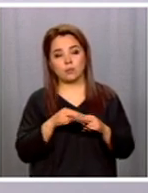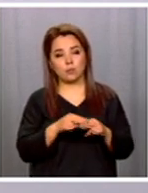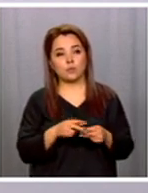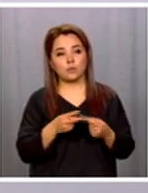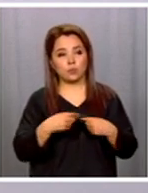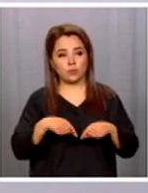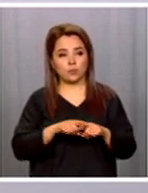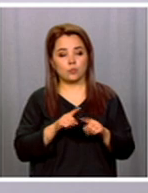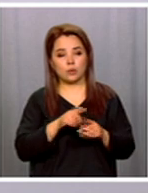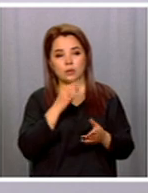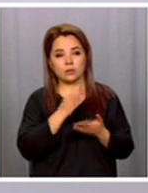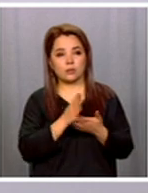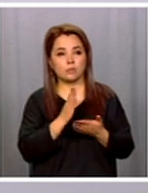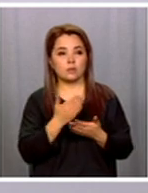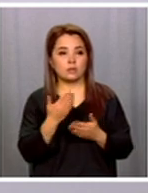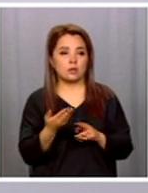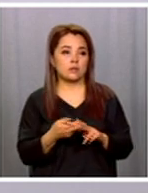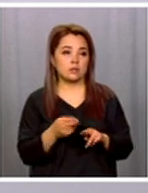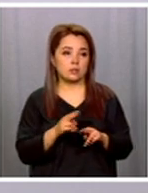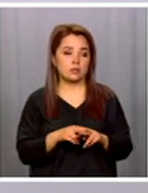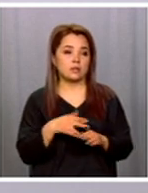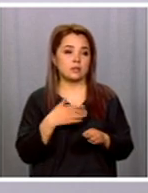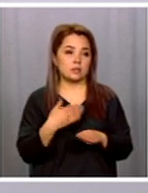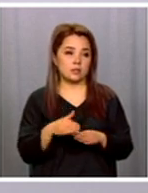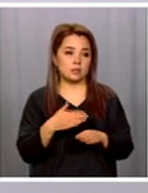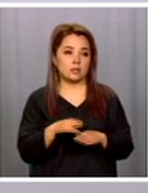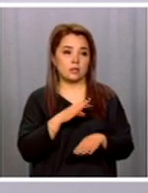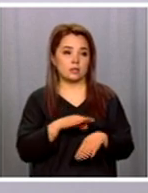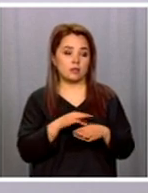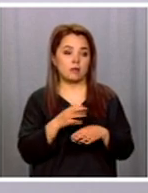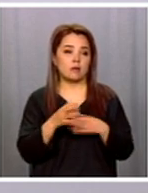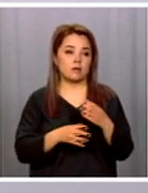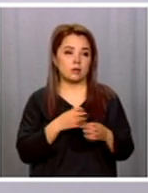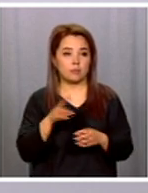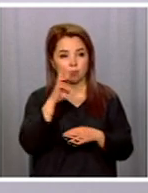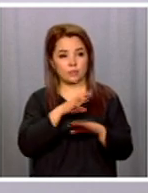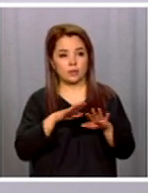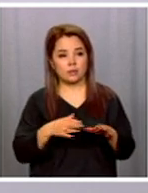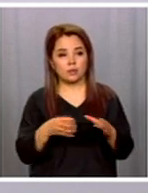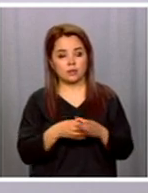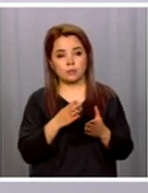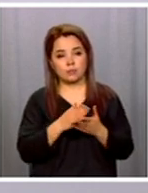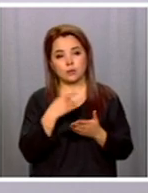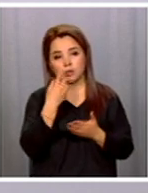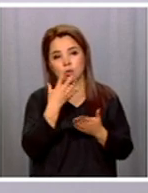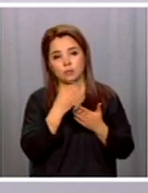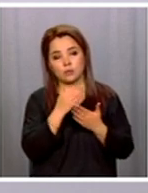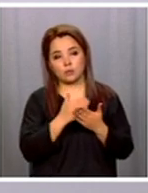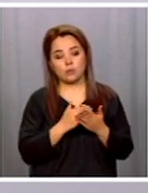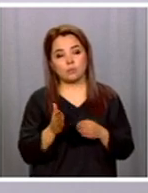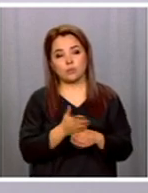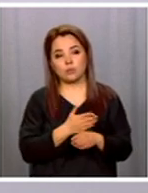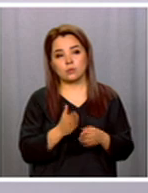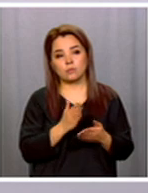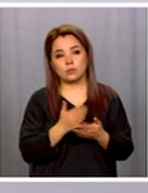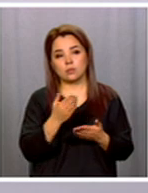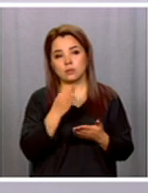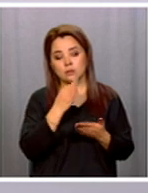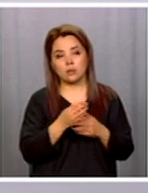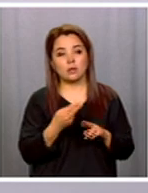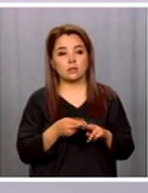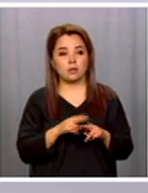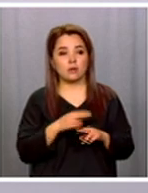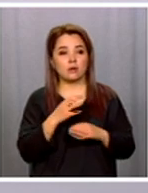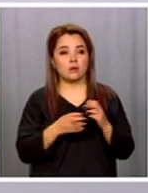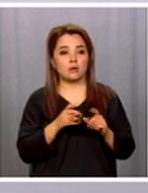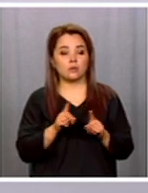жатқызуға болады. Ал несие қызметі болса, ол халықаралық, мемлекеттік және жеке болып бөлінеді. Енді бұл жерде халықаралық